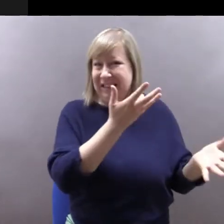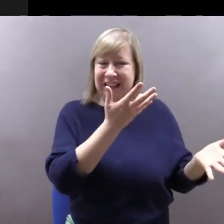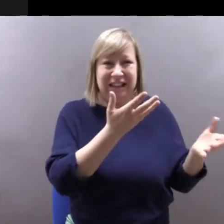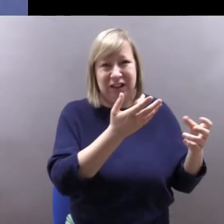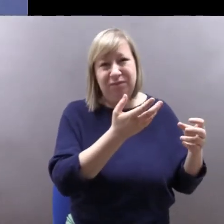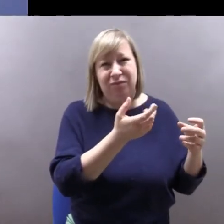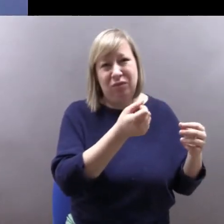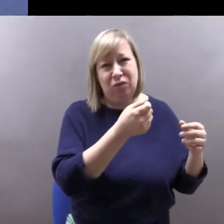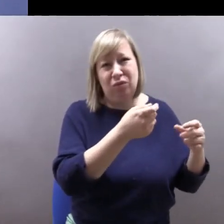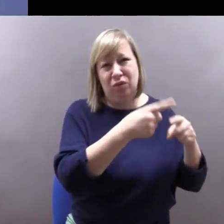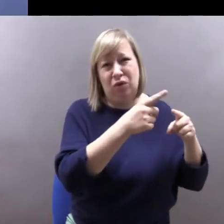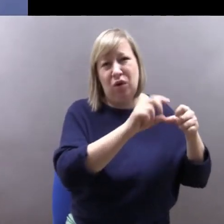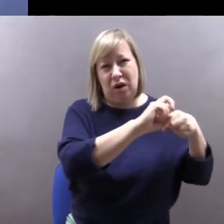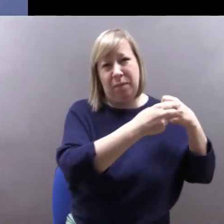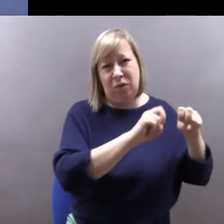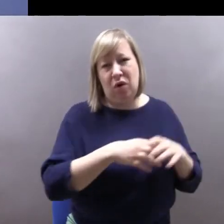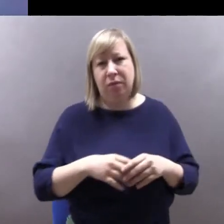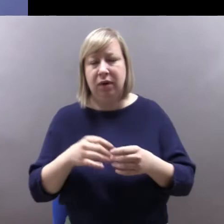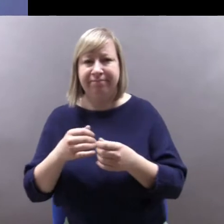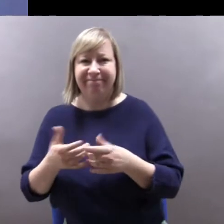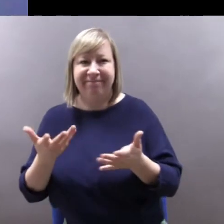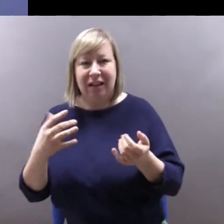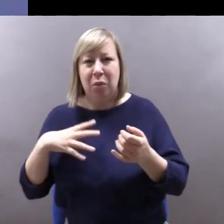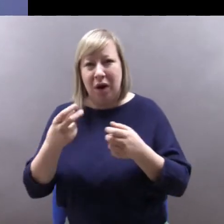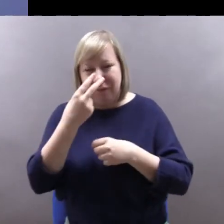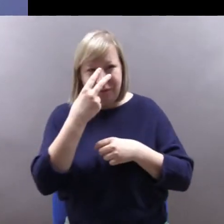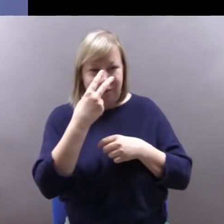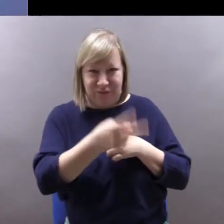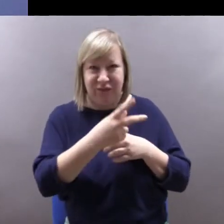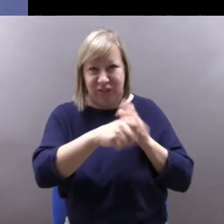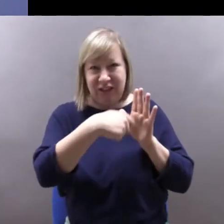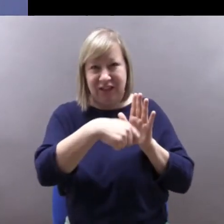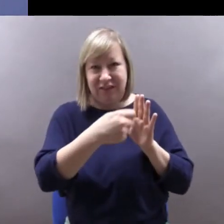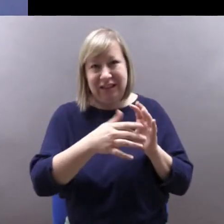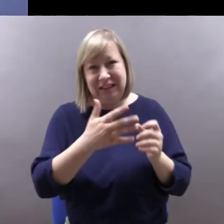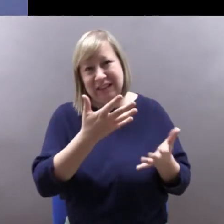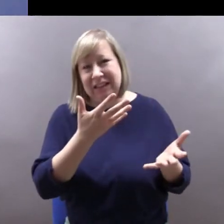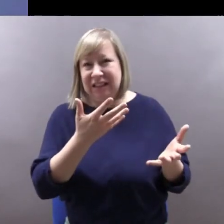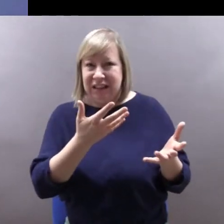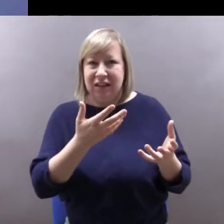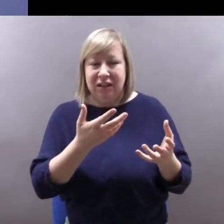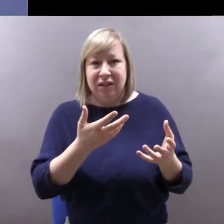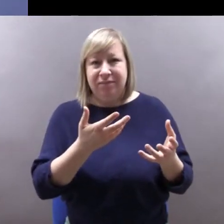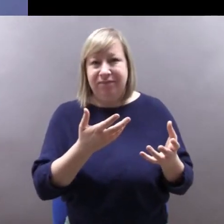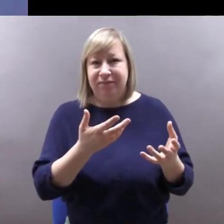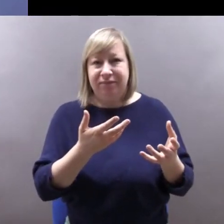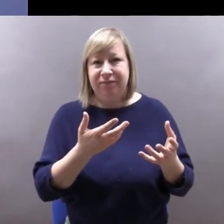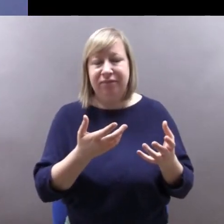ciebie. Konrad, masz rację, bo jak ja to zobaczyłem na filmiku, no to faktycznie no to jest troszeczkę,